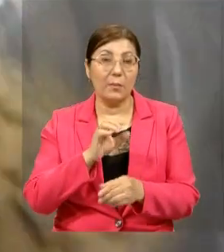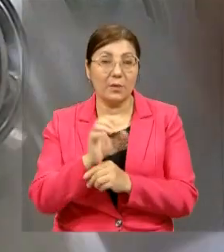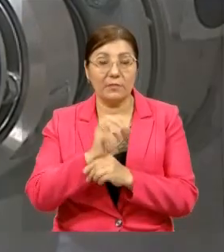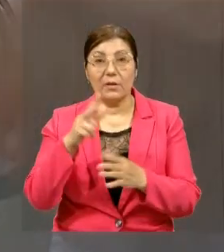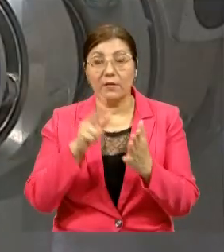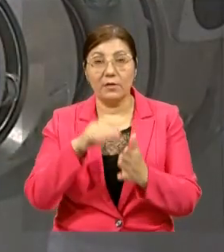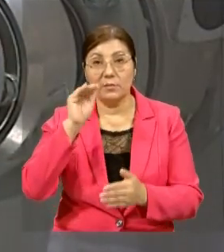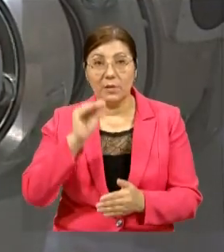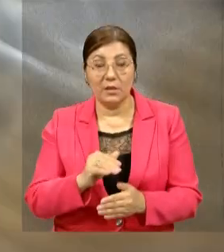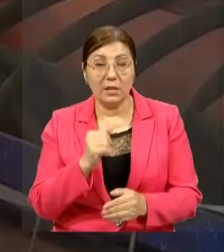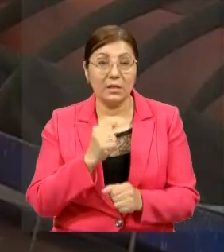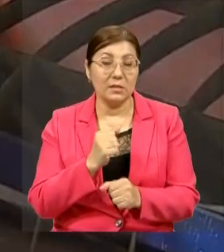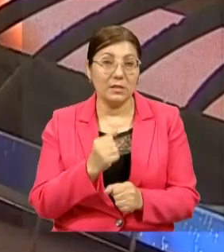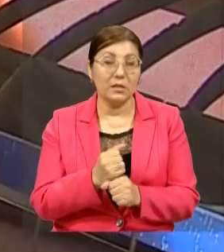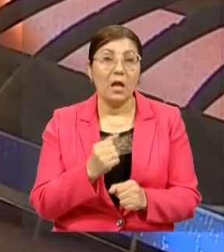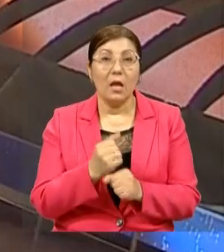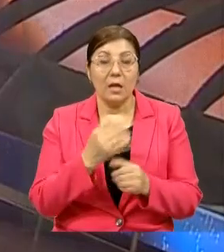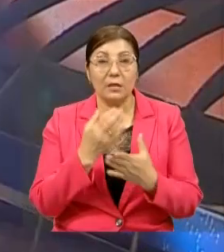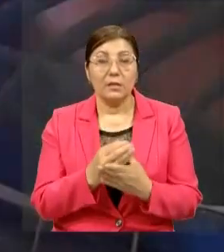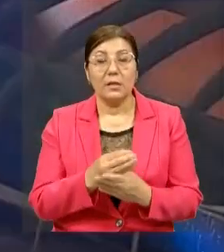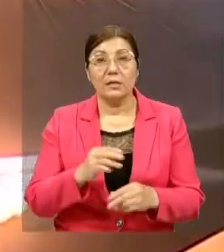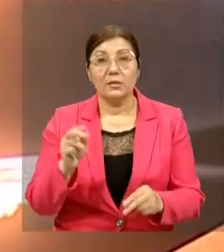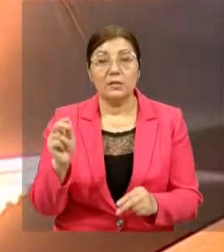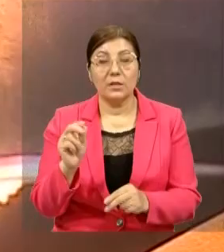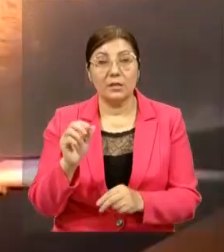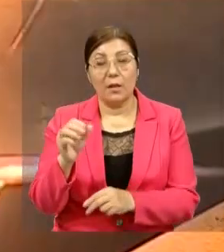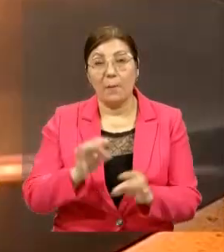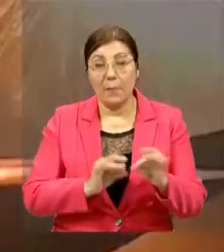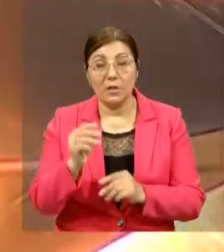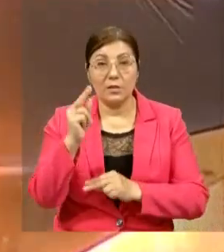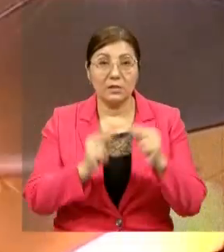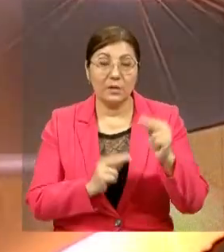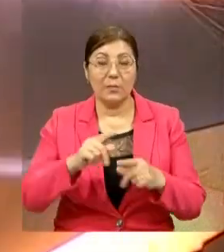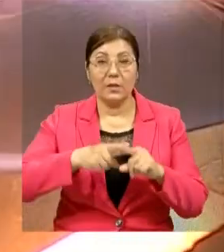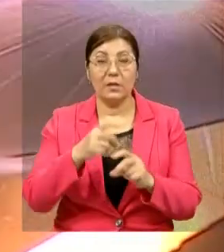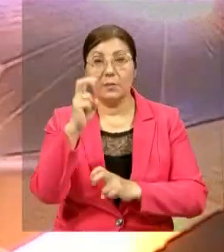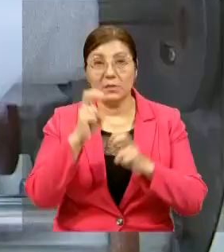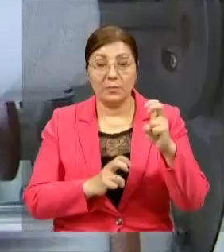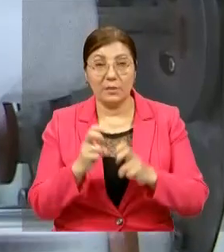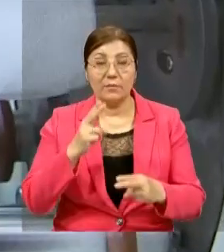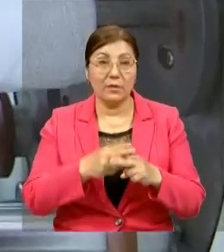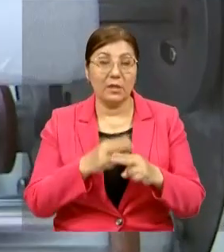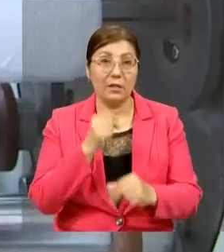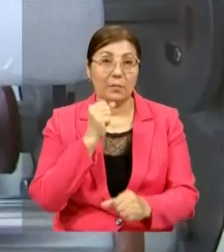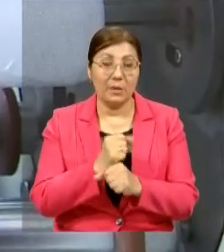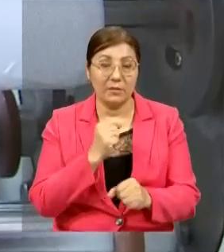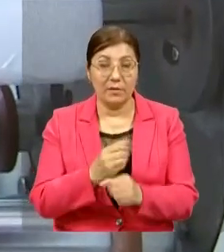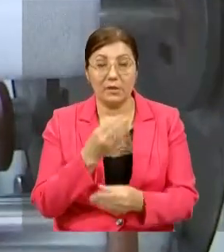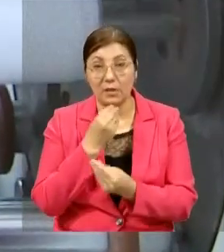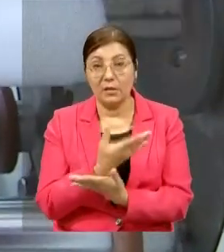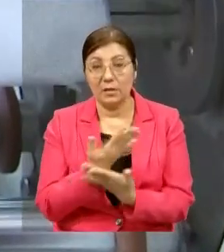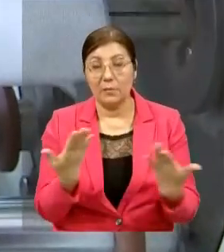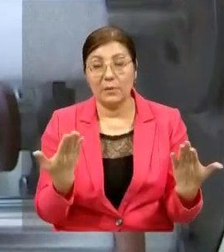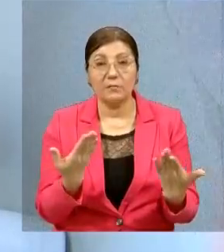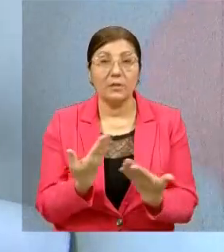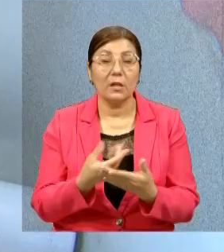88.000 наименований товаров в сфере машиностроения изделий металлообработки химической промышленности стройматериалов продуктов питания мебели